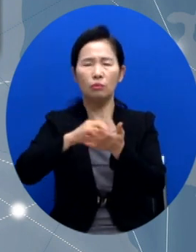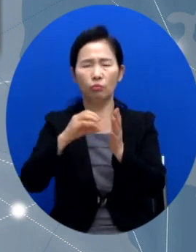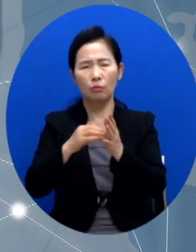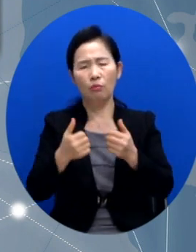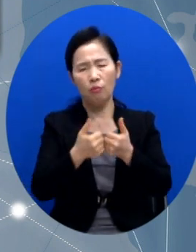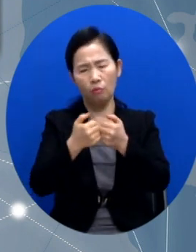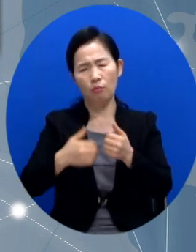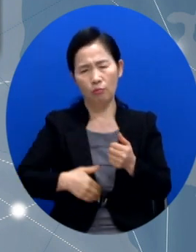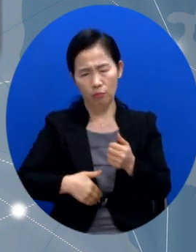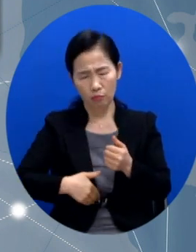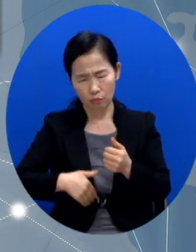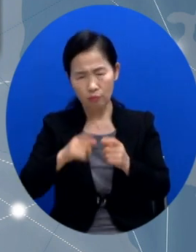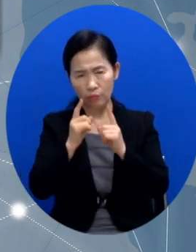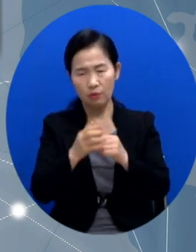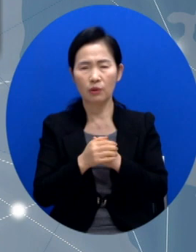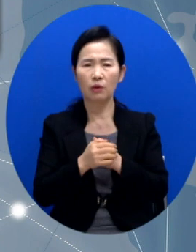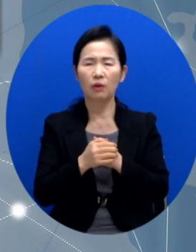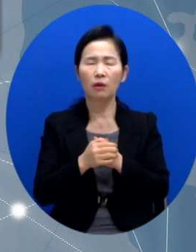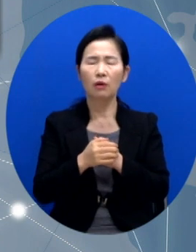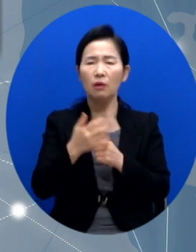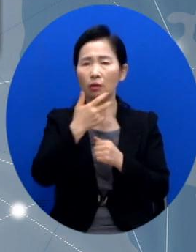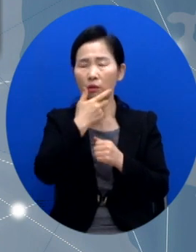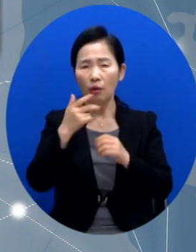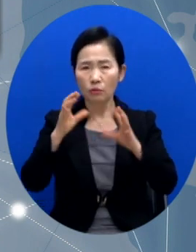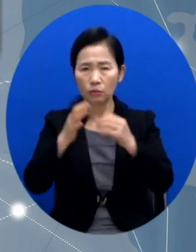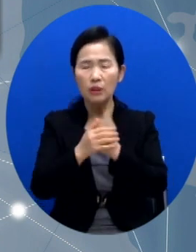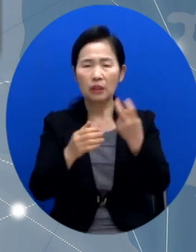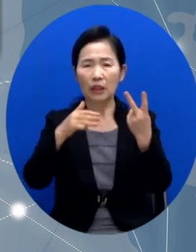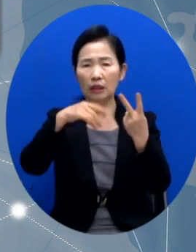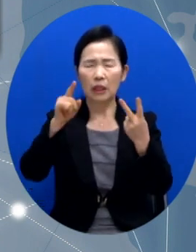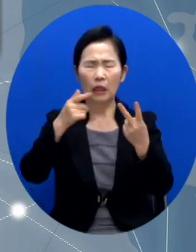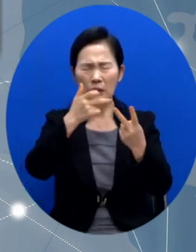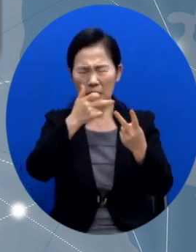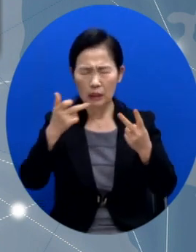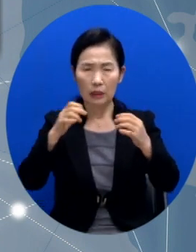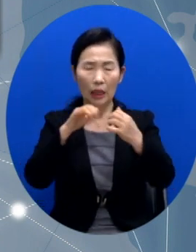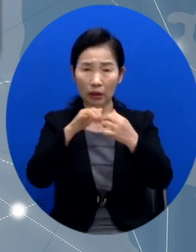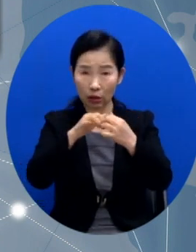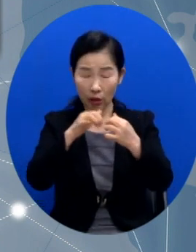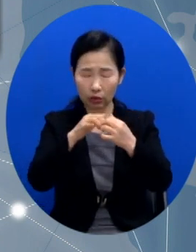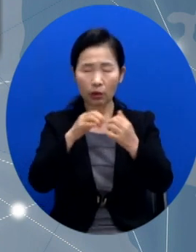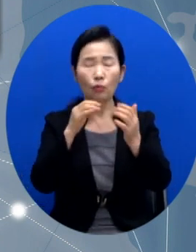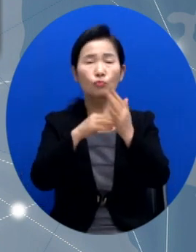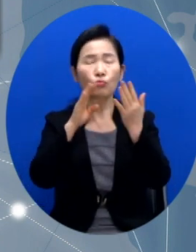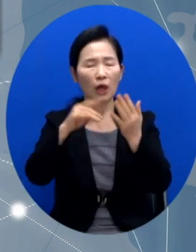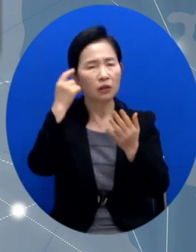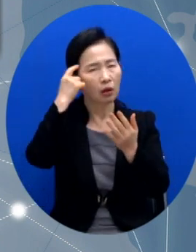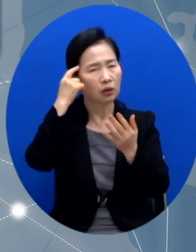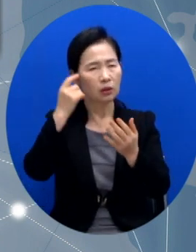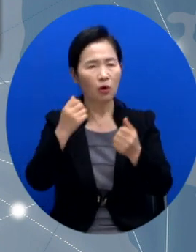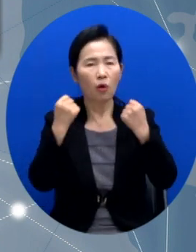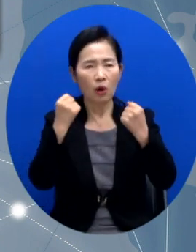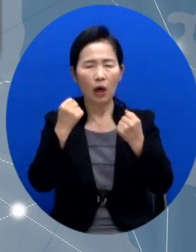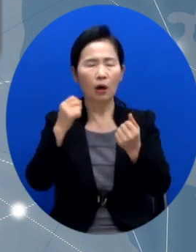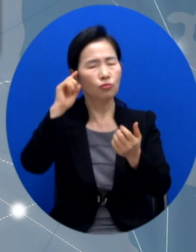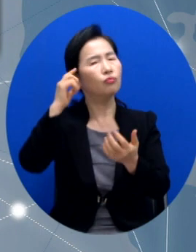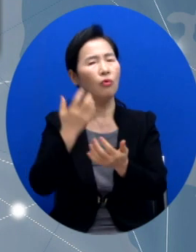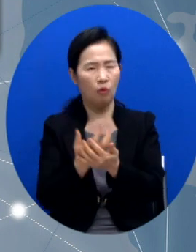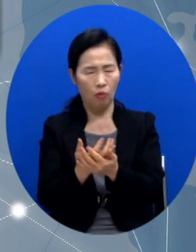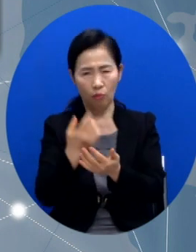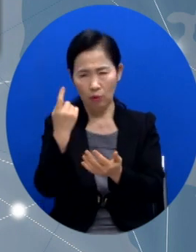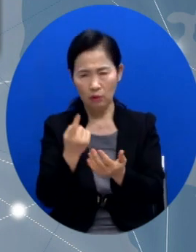나타났습니다. 영국 의학계는 2차 세계대전 이후 가장 큰 정신건강상의 충격이라고 우려했는데요.